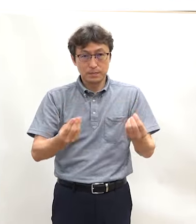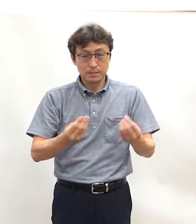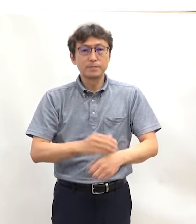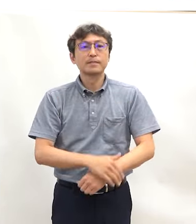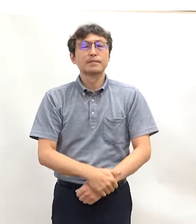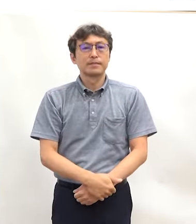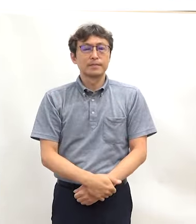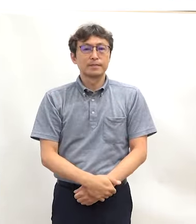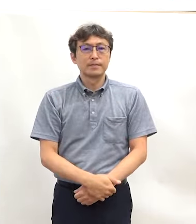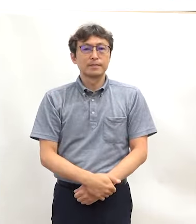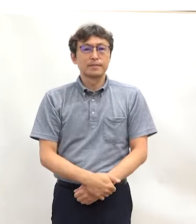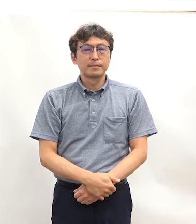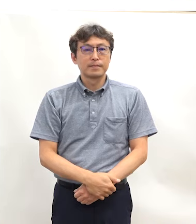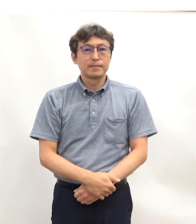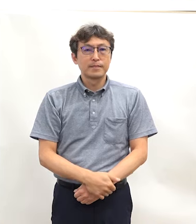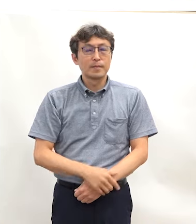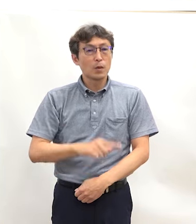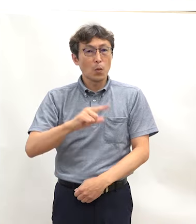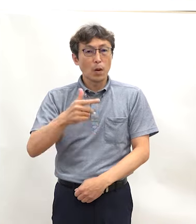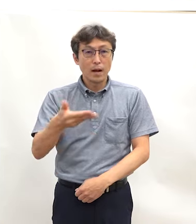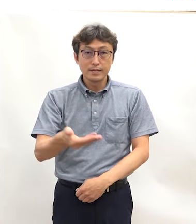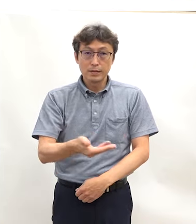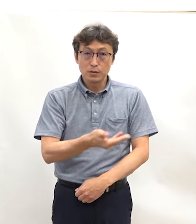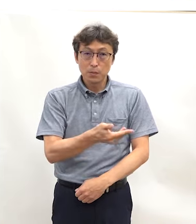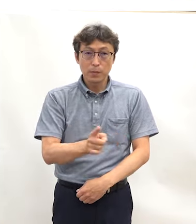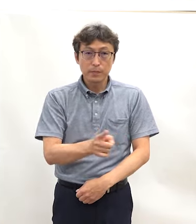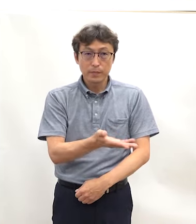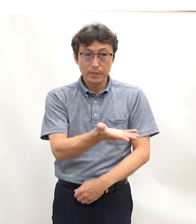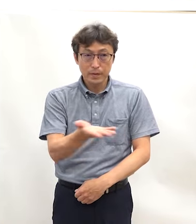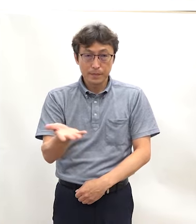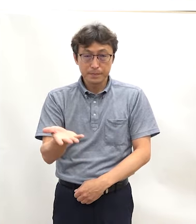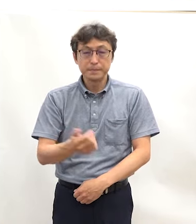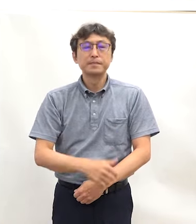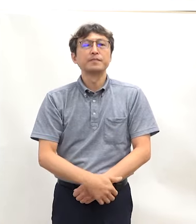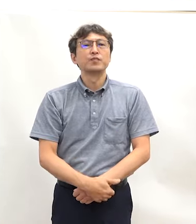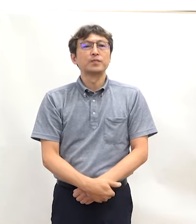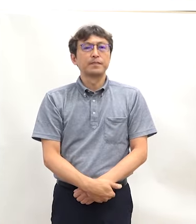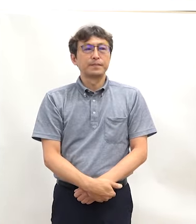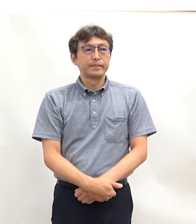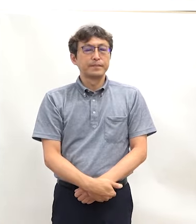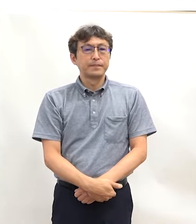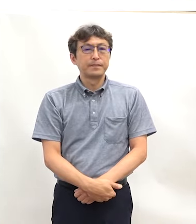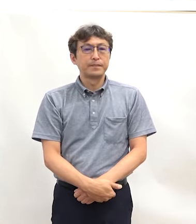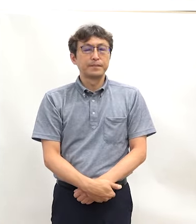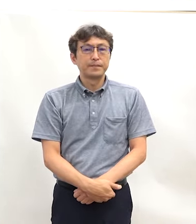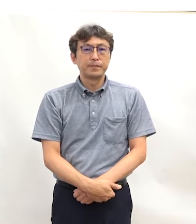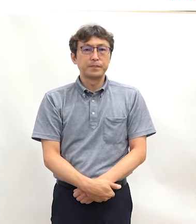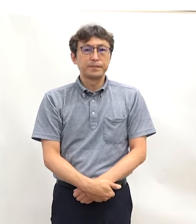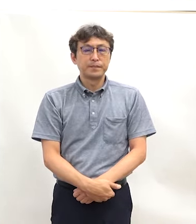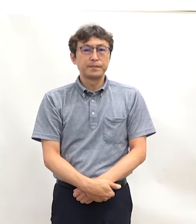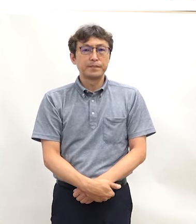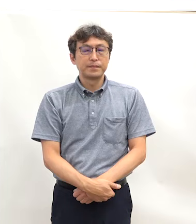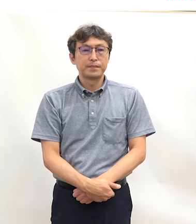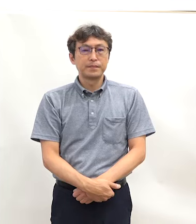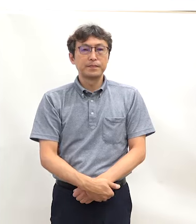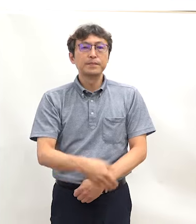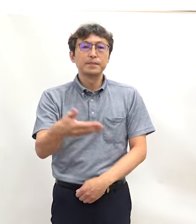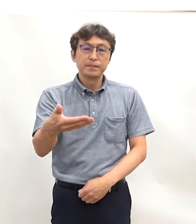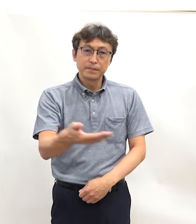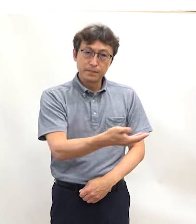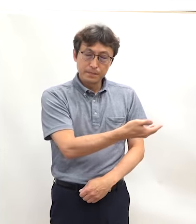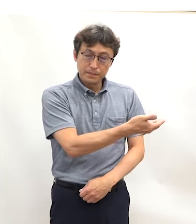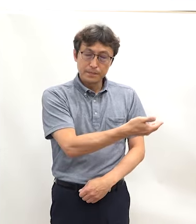はい、他に質問がある方いらっしゃいましたら挙手をお願いいたします。民放さんお願いします。 福島民放の